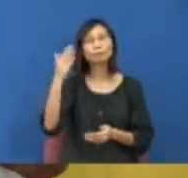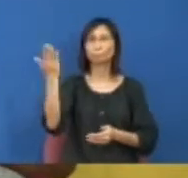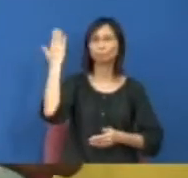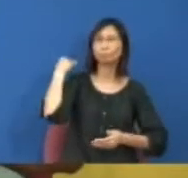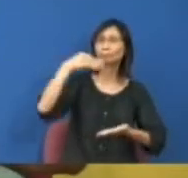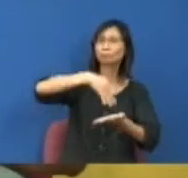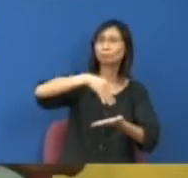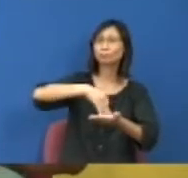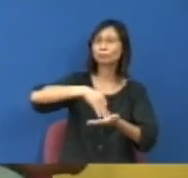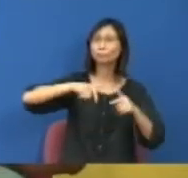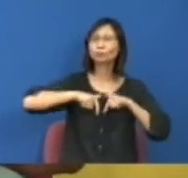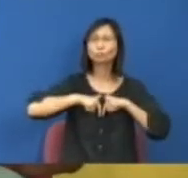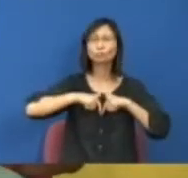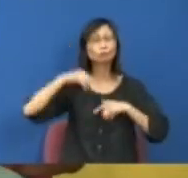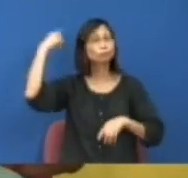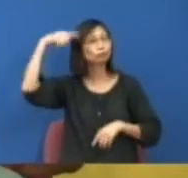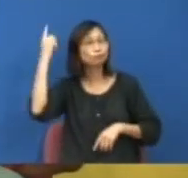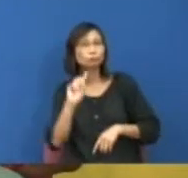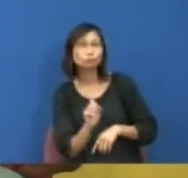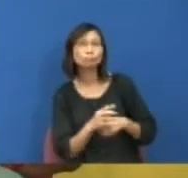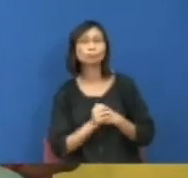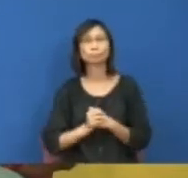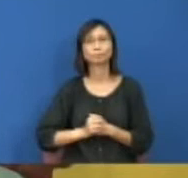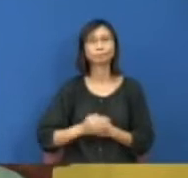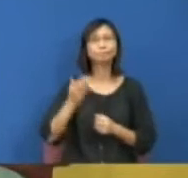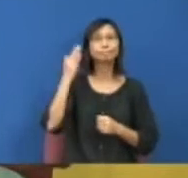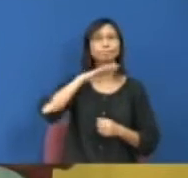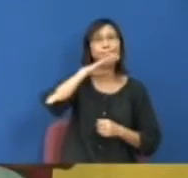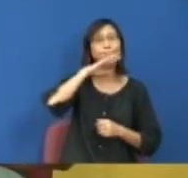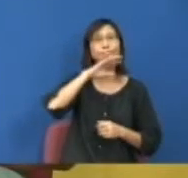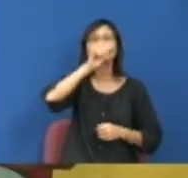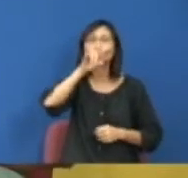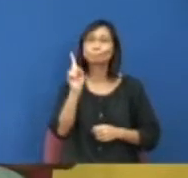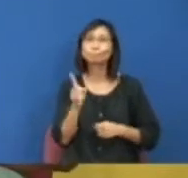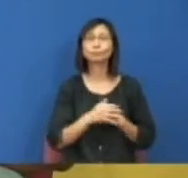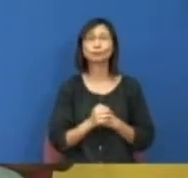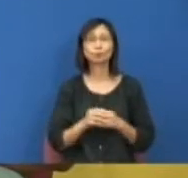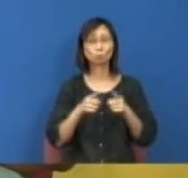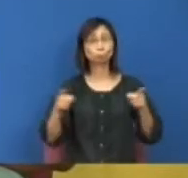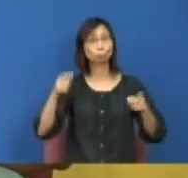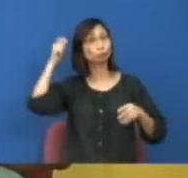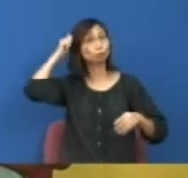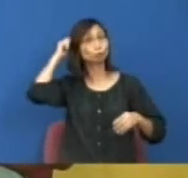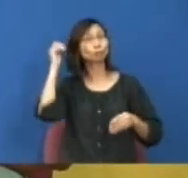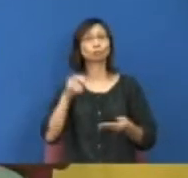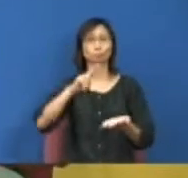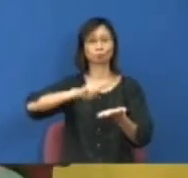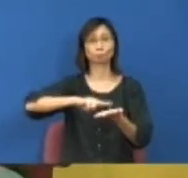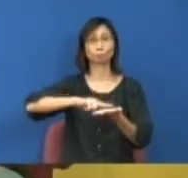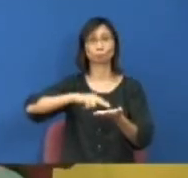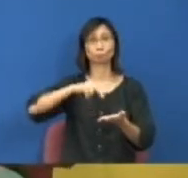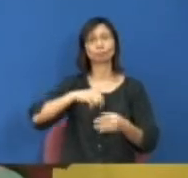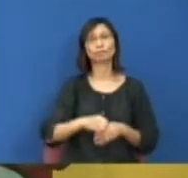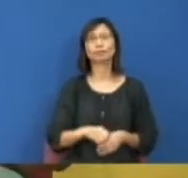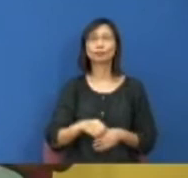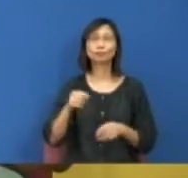即係究竟一陣間會講啲咩主題之前咧，咁長毛信箱有一封信咧，或者留翻俾阿長毛去讀